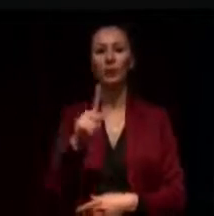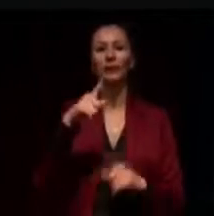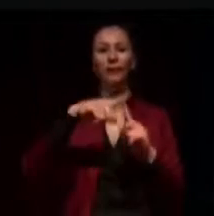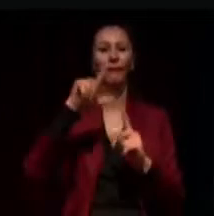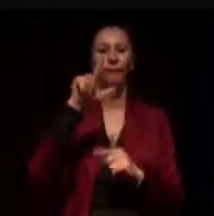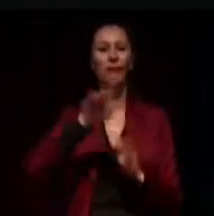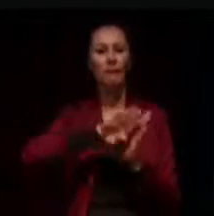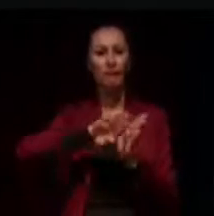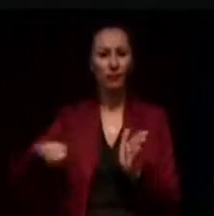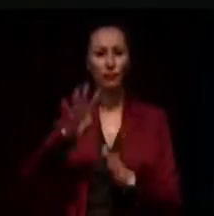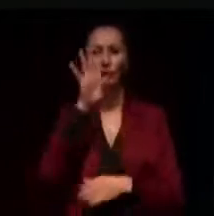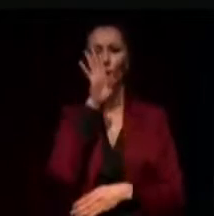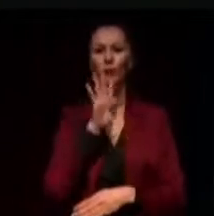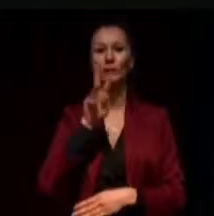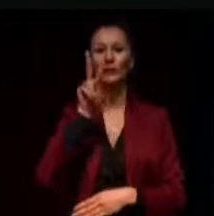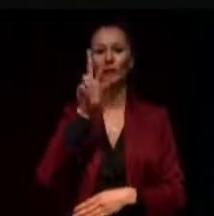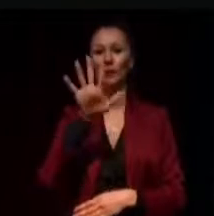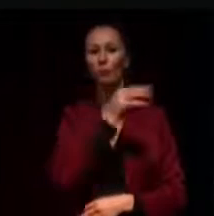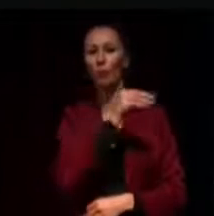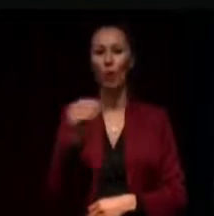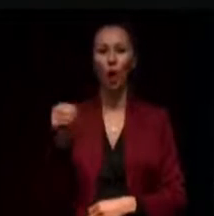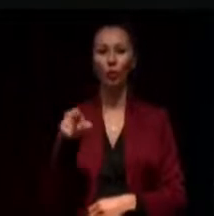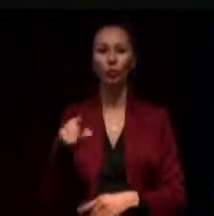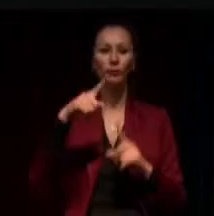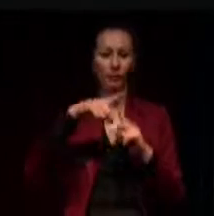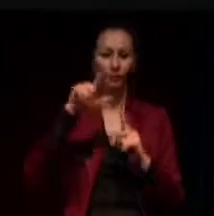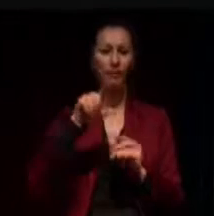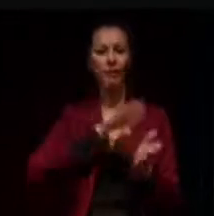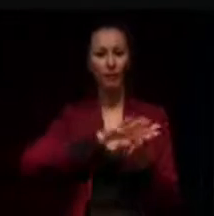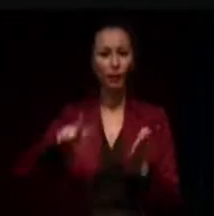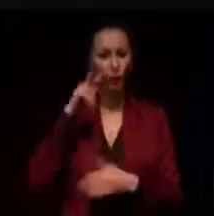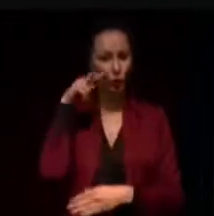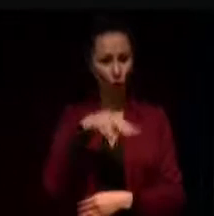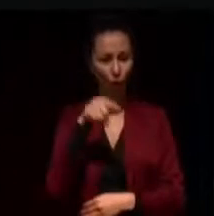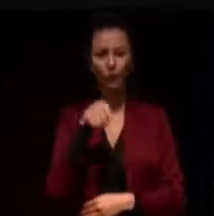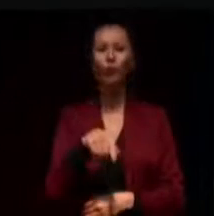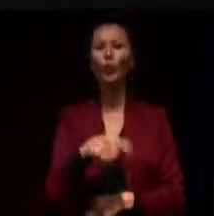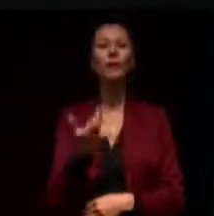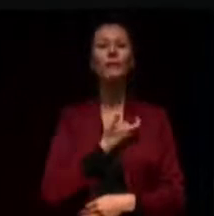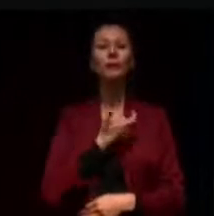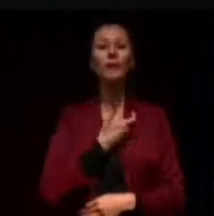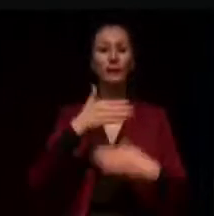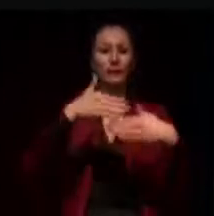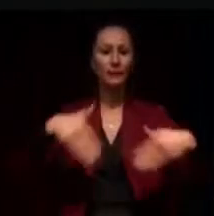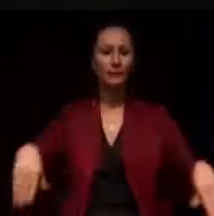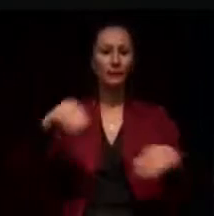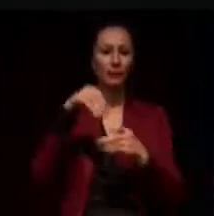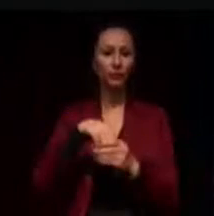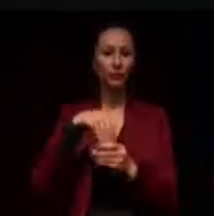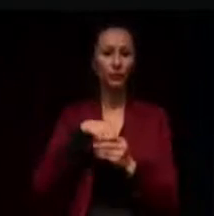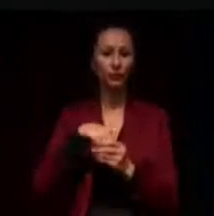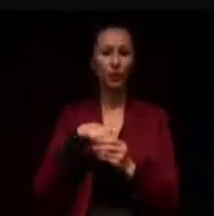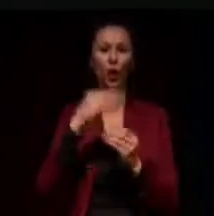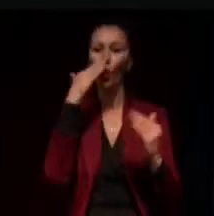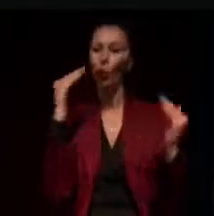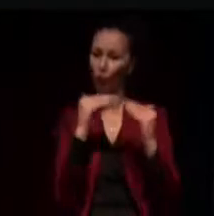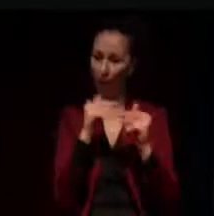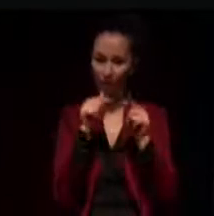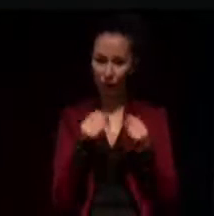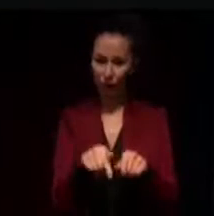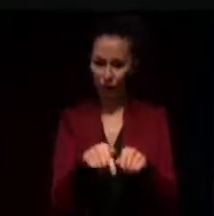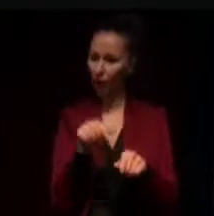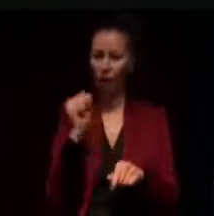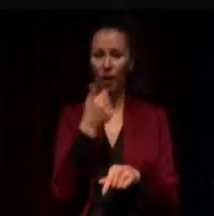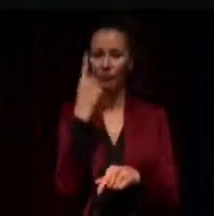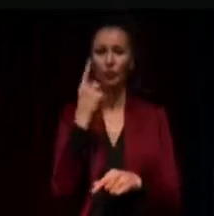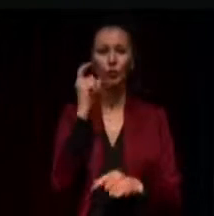Türk lirasının ayrıldığını, 425.000.000 Türk lirasının ayrıldığını görmekteyiz. Bu da yasal sınırlar çerçevesinde uygulanmıştır.